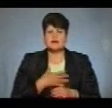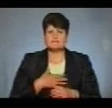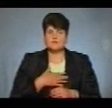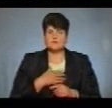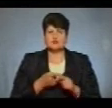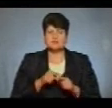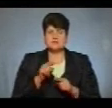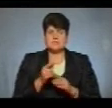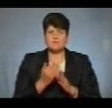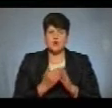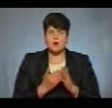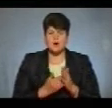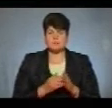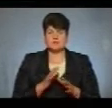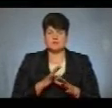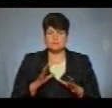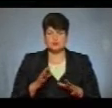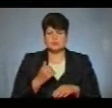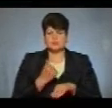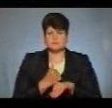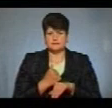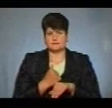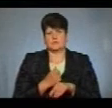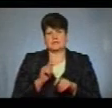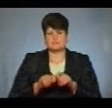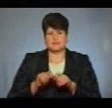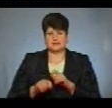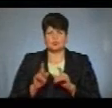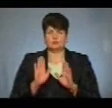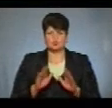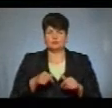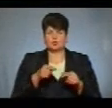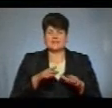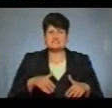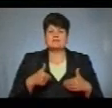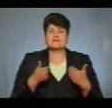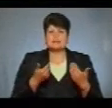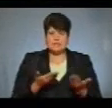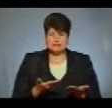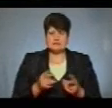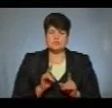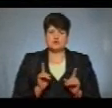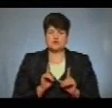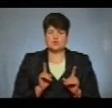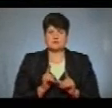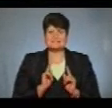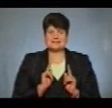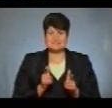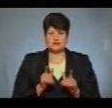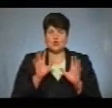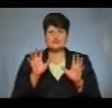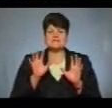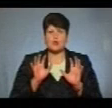ця програма не пройшла стратегічної екологічної експертизи. Тому ми будемо до них звертатися, щоб згідно